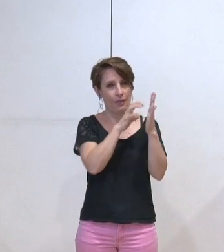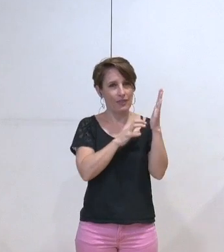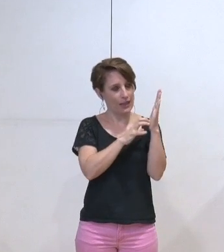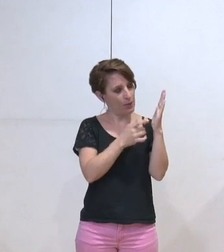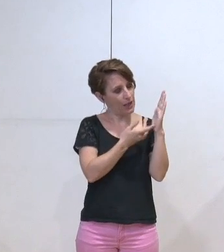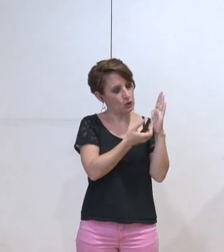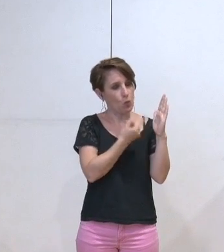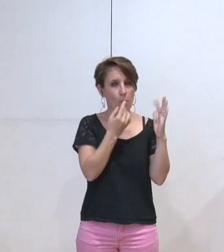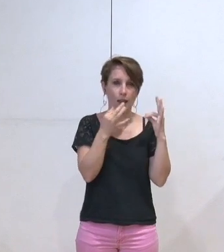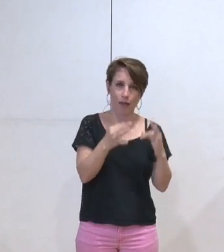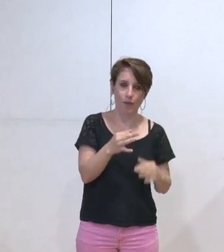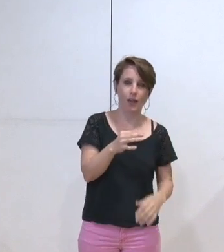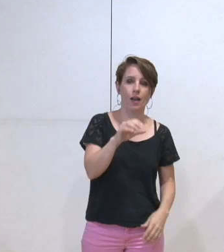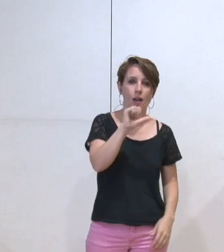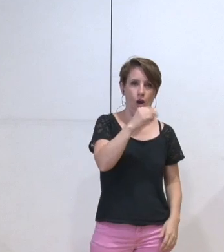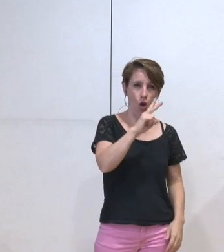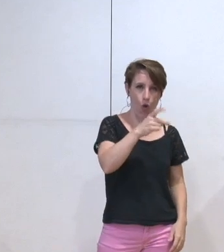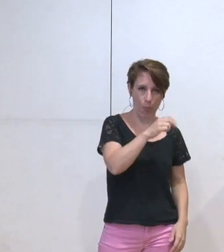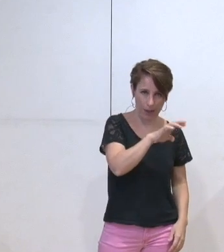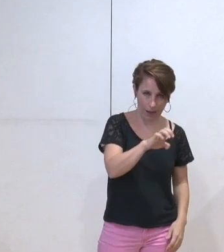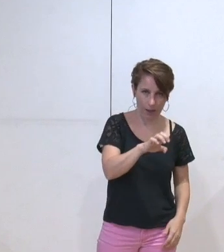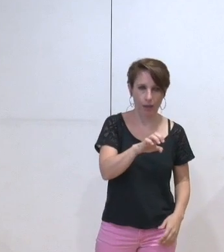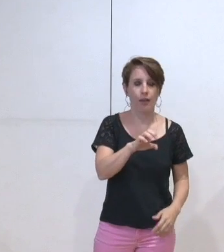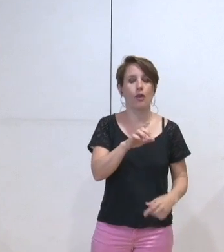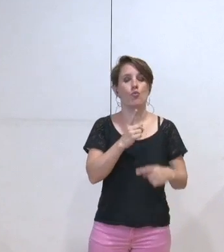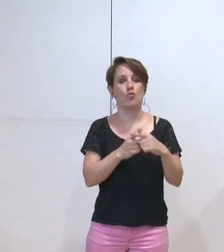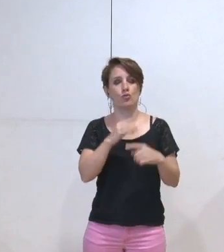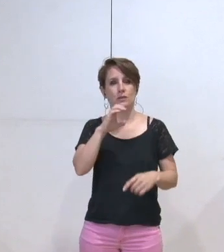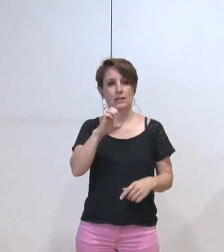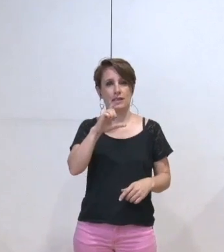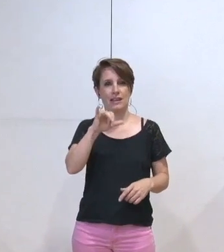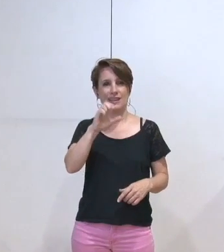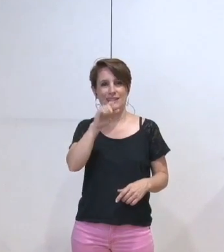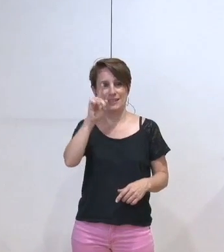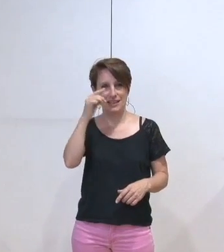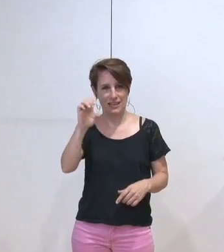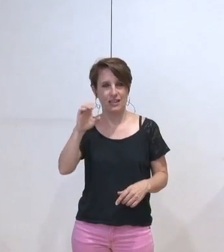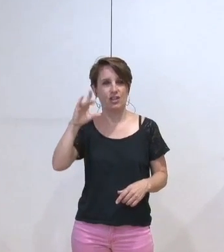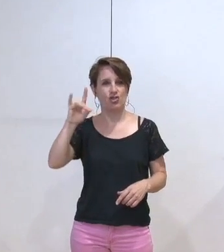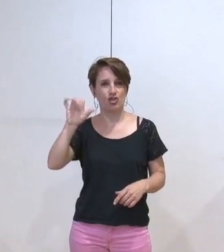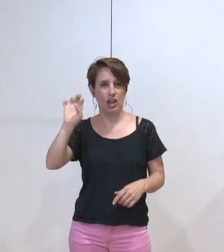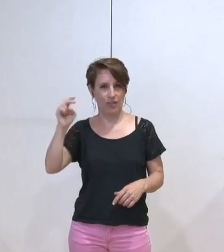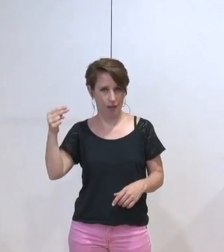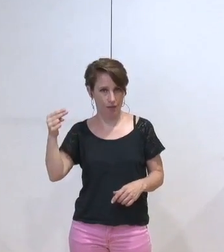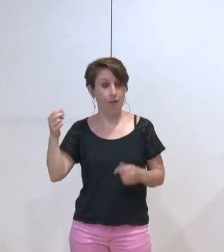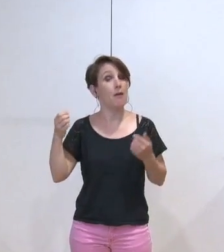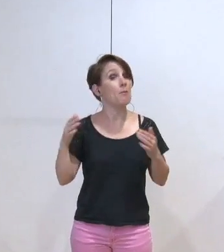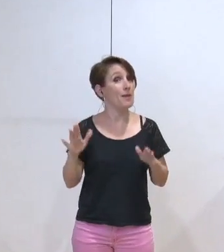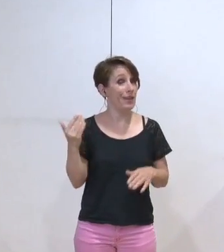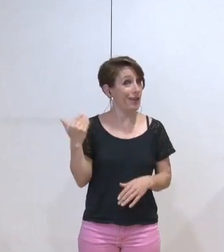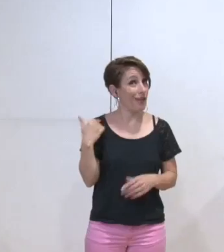père Élisée chatin en réalité cours des débats en